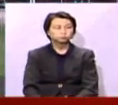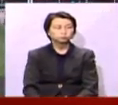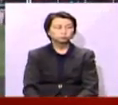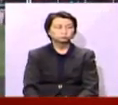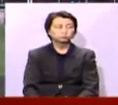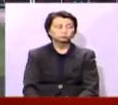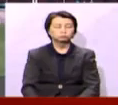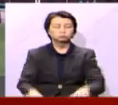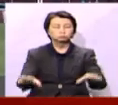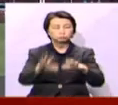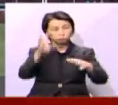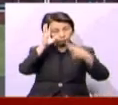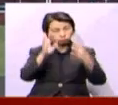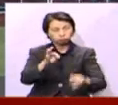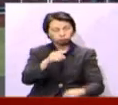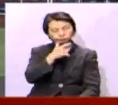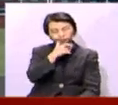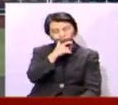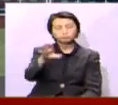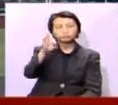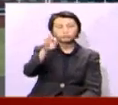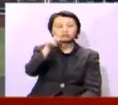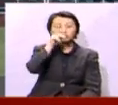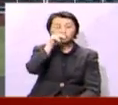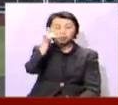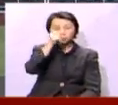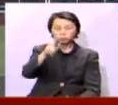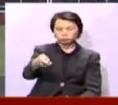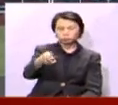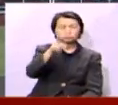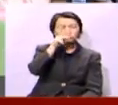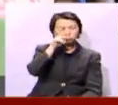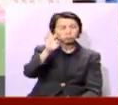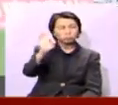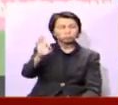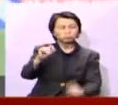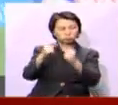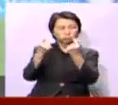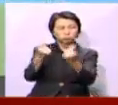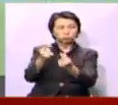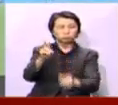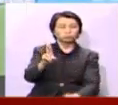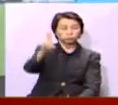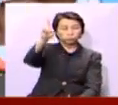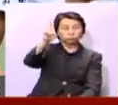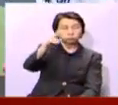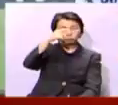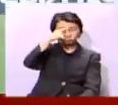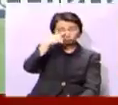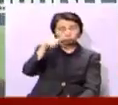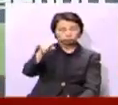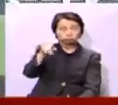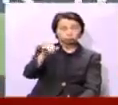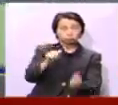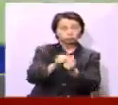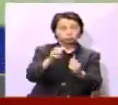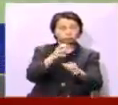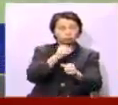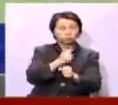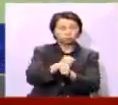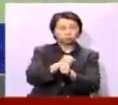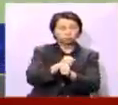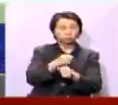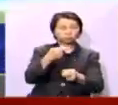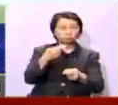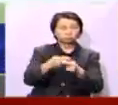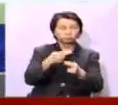Membuat keputusan memilih Kedah berdasarkan rekod cemerlang pasukan gergasi utara tanah air ini yang meraih beberapa gelaran